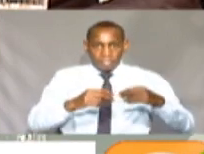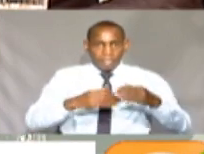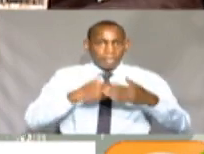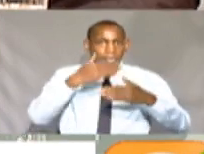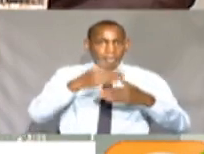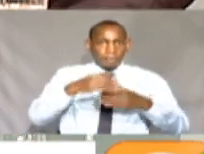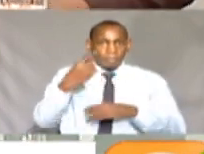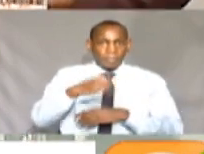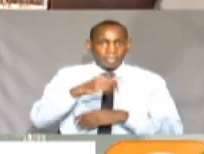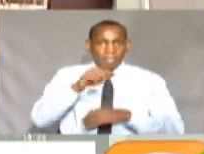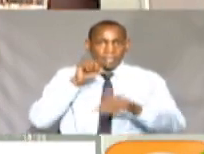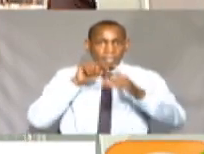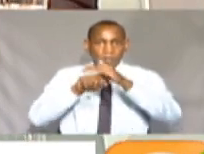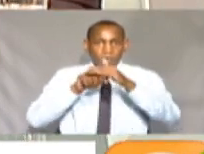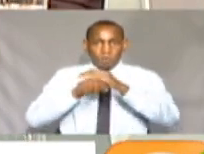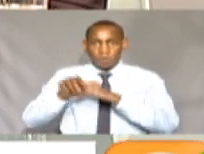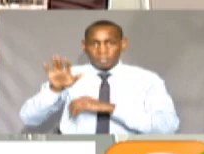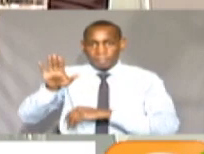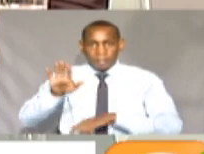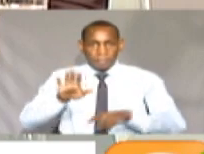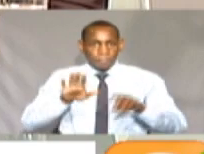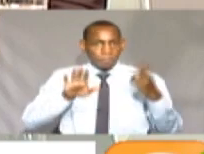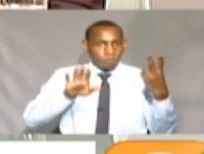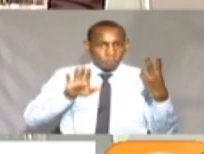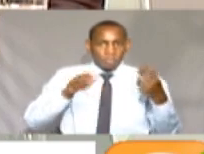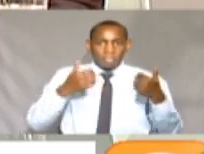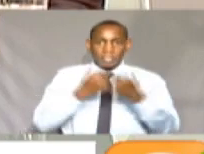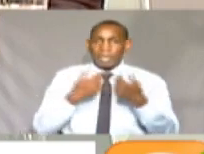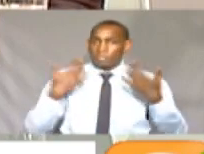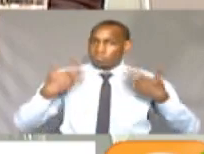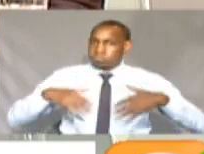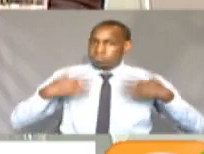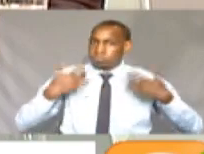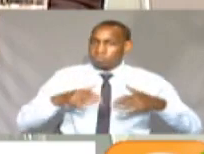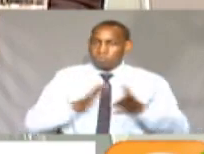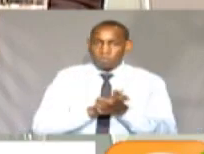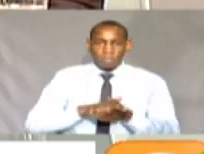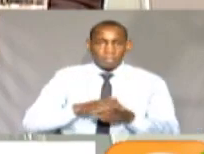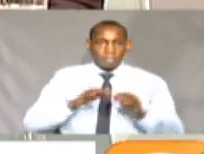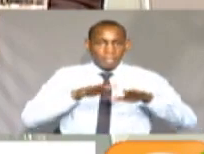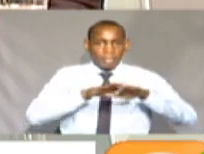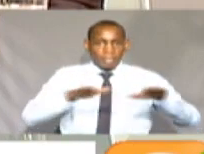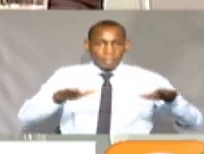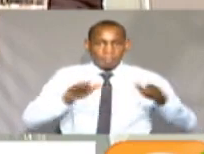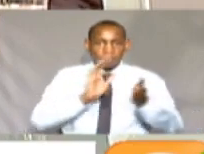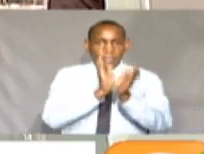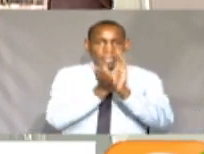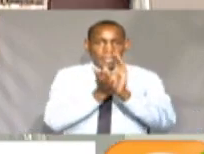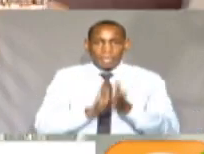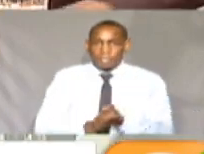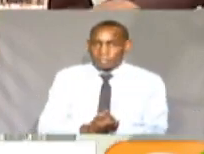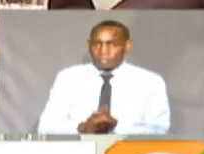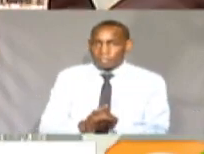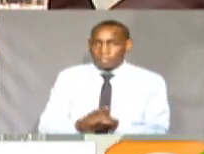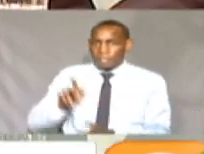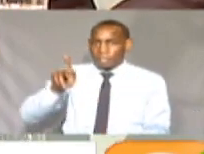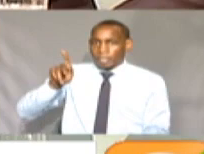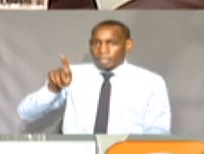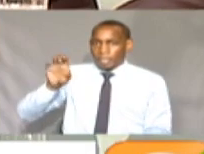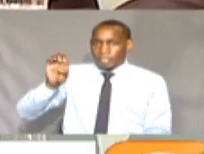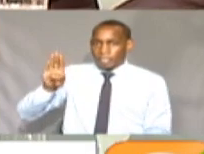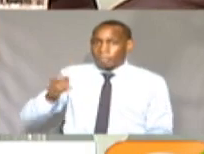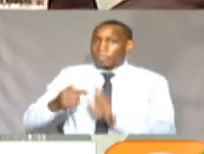baada ya kuwanyuka kwa matano kwa mawili kwenye mechi ya kusisimua katika uga wa Kasarani. Na KCB